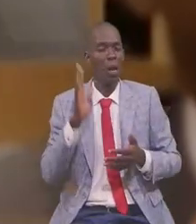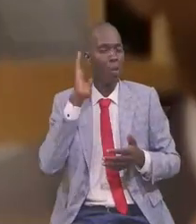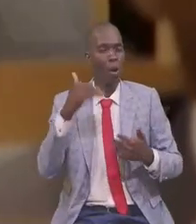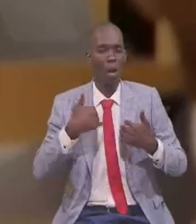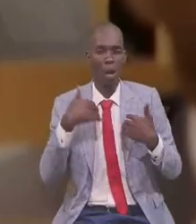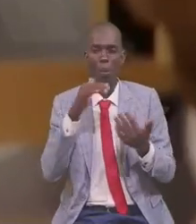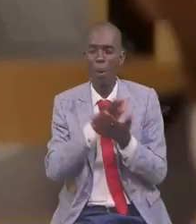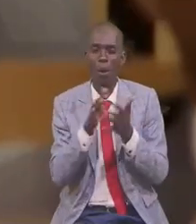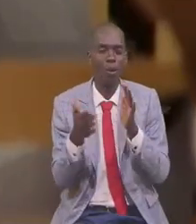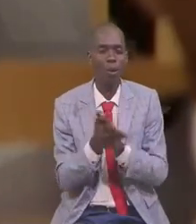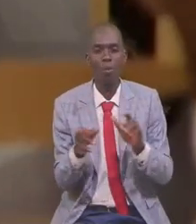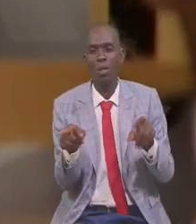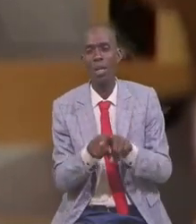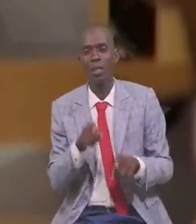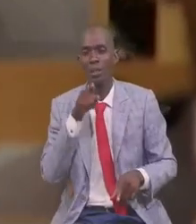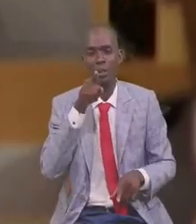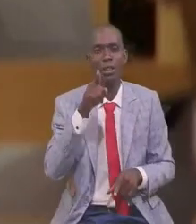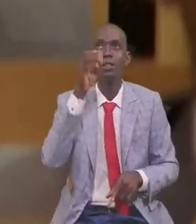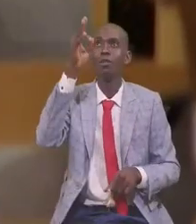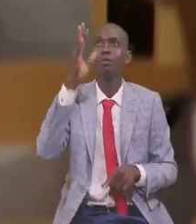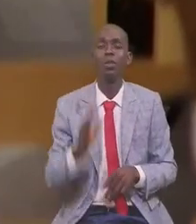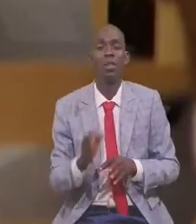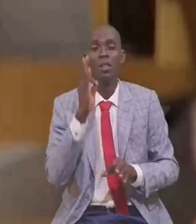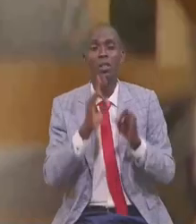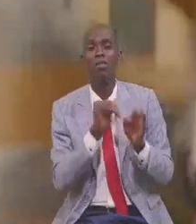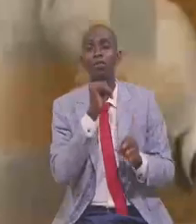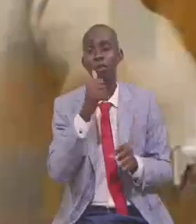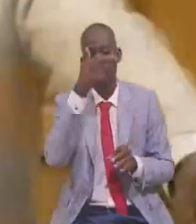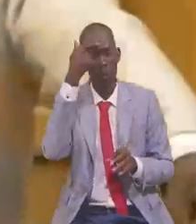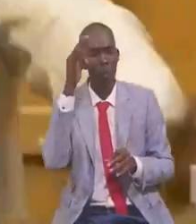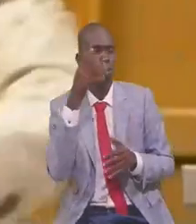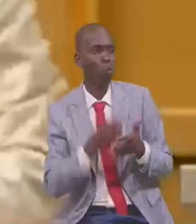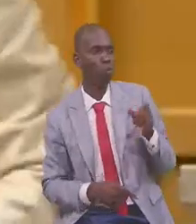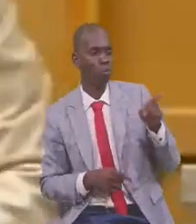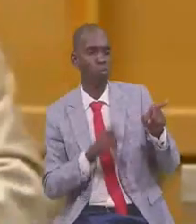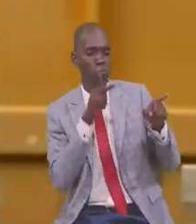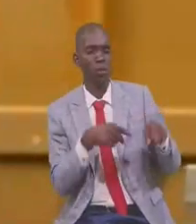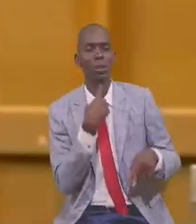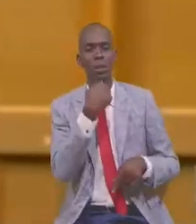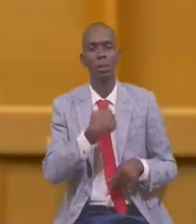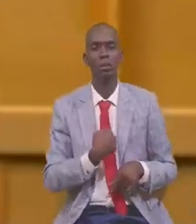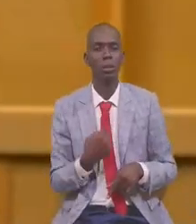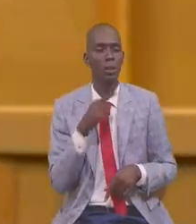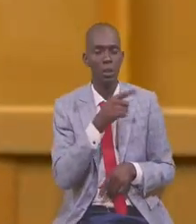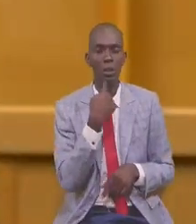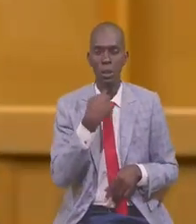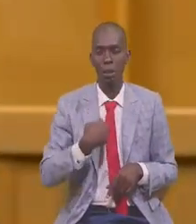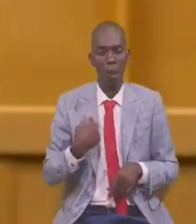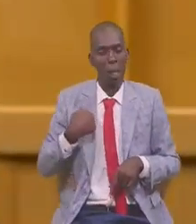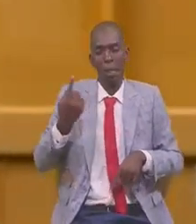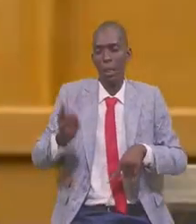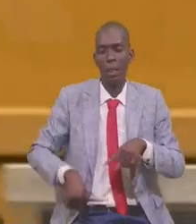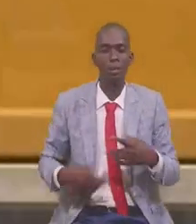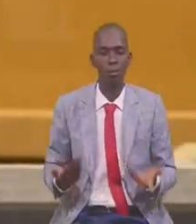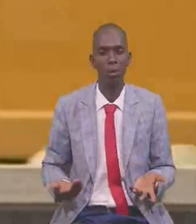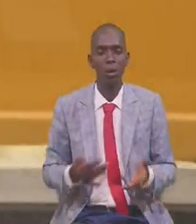le ministère pastoral. Ni t'étais à cause de ce que tel m'a dit. Ils ont dit que je ne pouvais pas. Ils